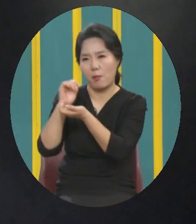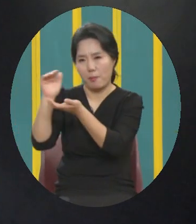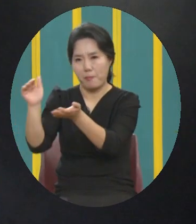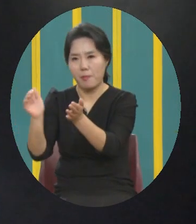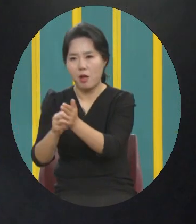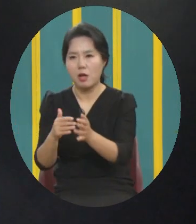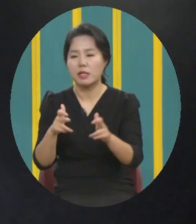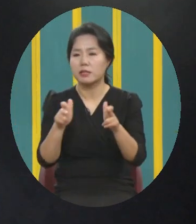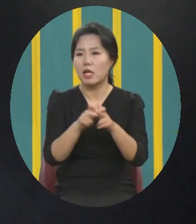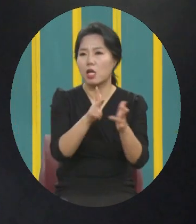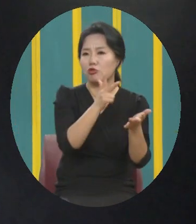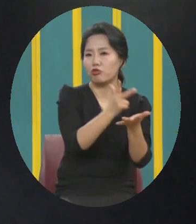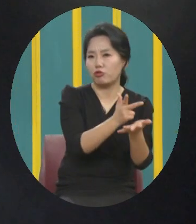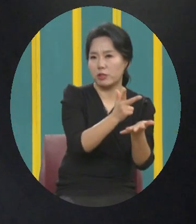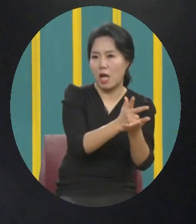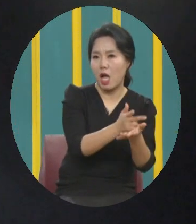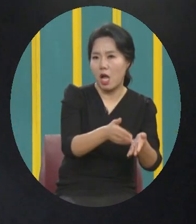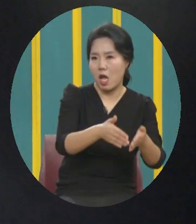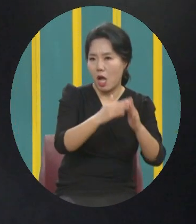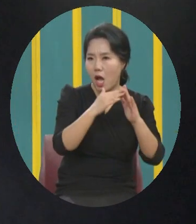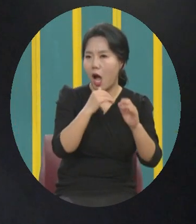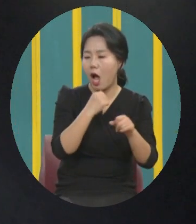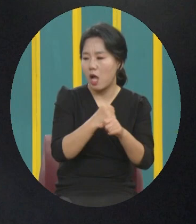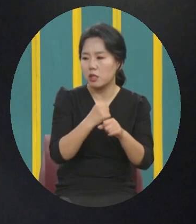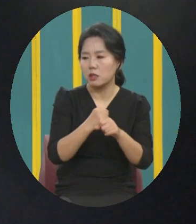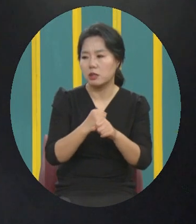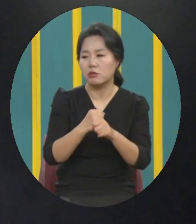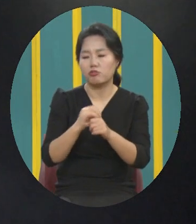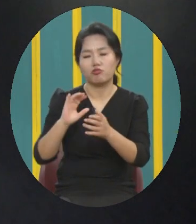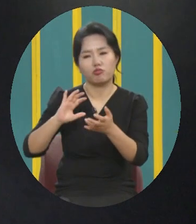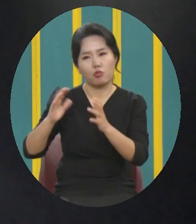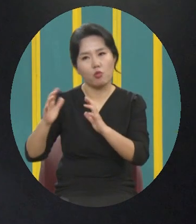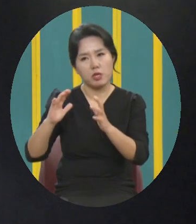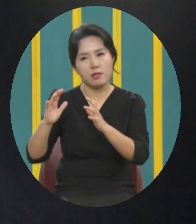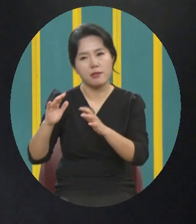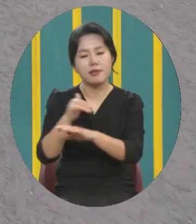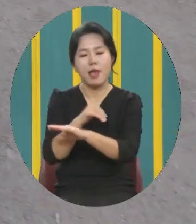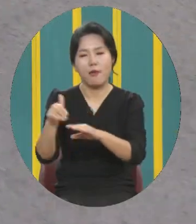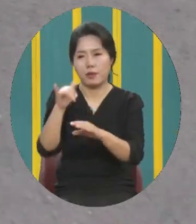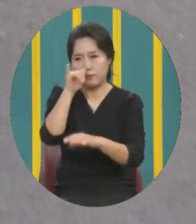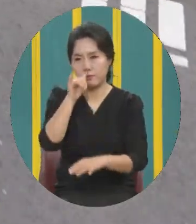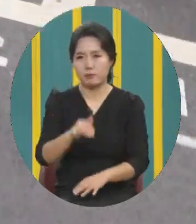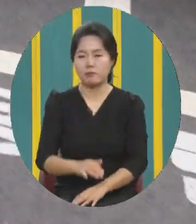더 늘리는 게 어떻겠냐라는 검토는 지금 진행할 예정입니다.